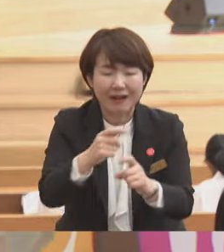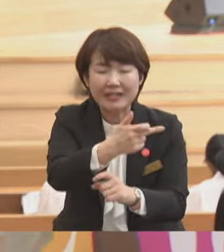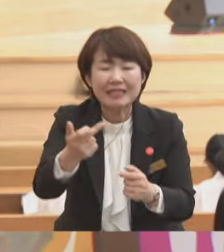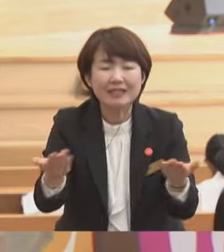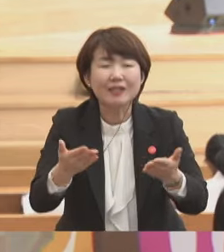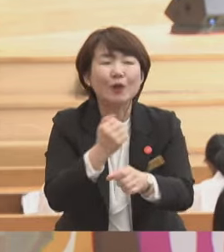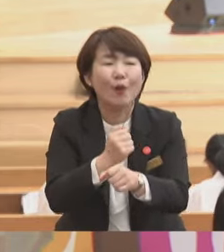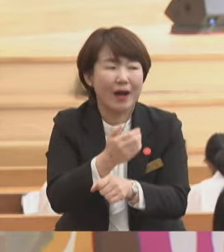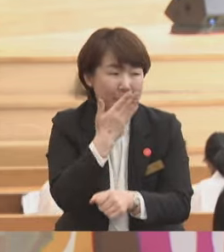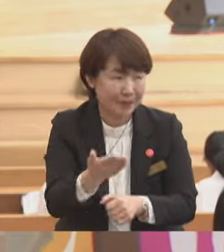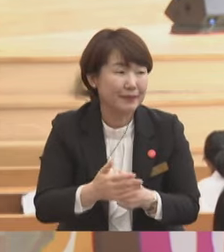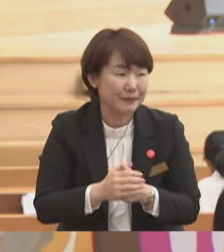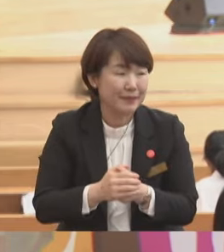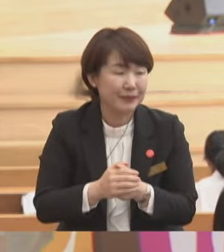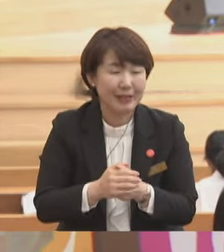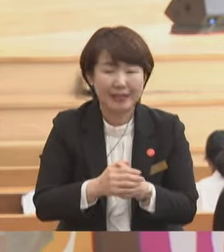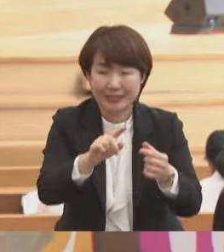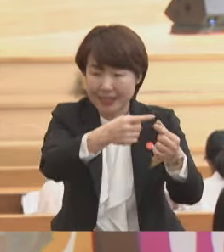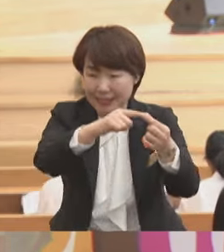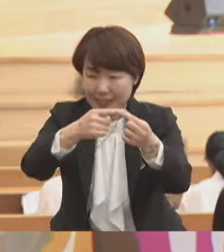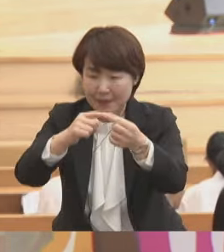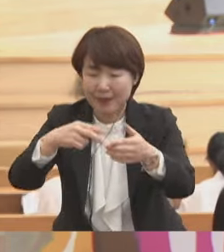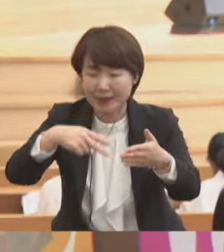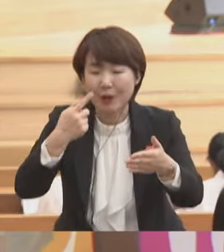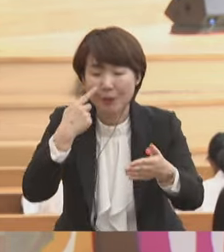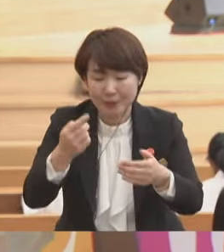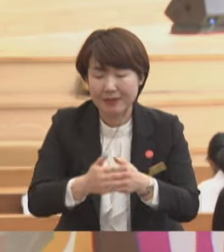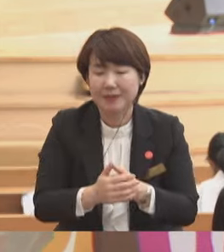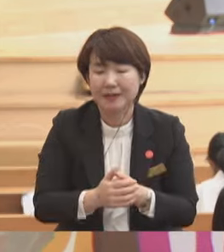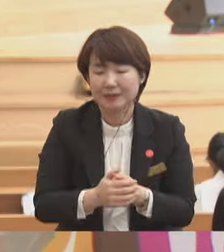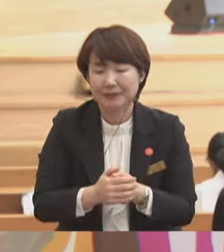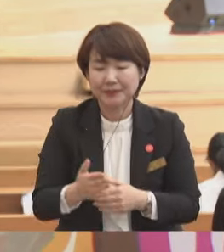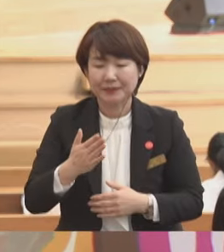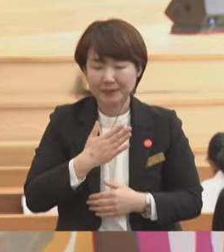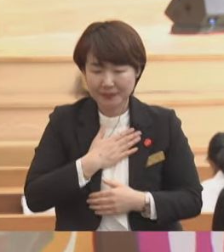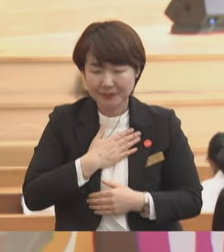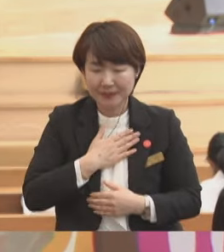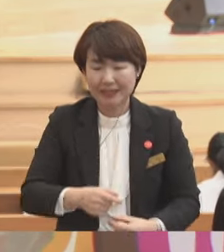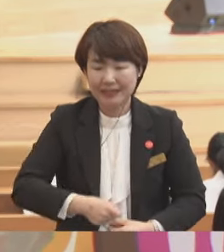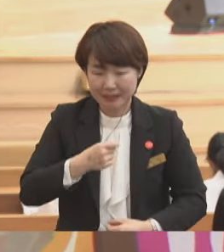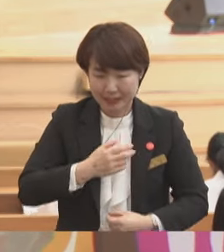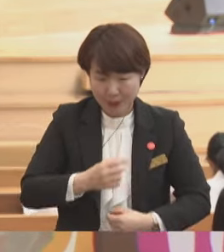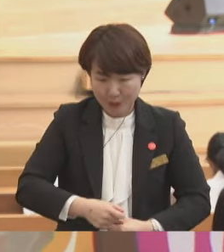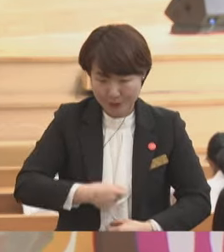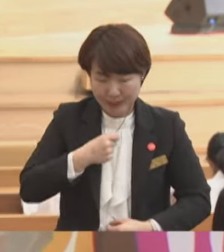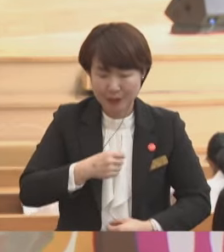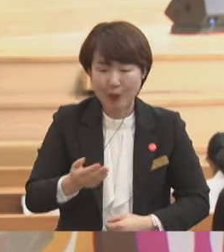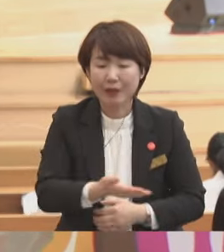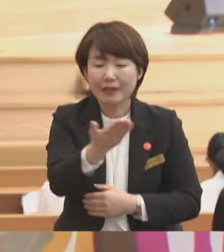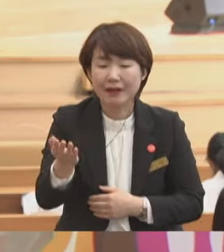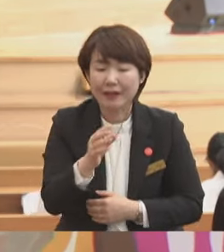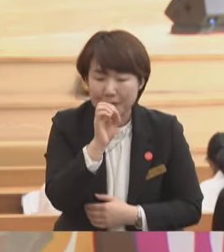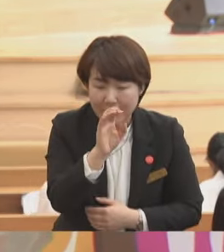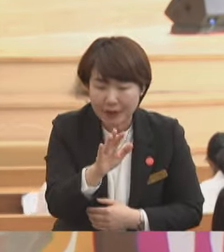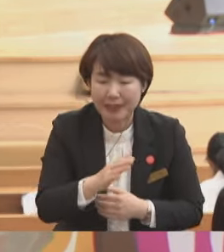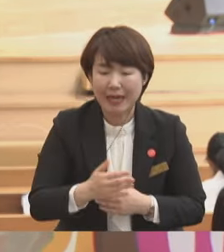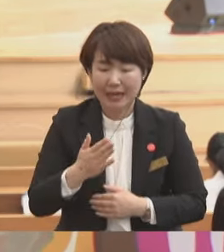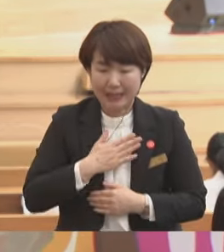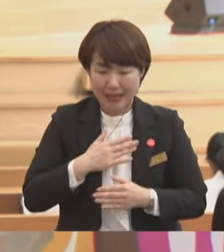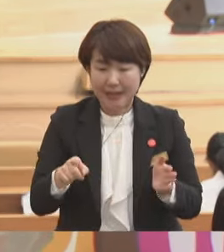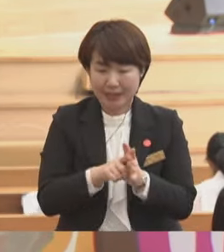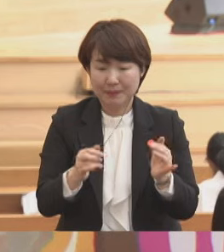오늘 한절 문인데 다시 한번 읽어볼까요 한번 돌아 하십시다 시작 내가 진실로 진실로 너희에게